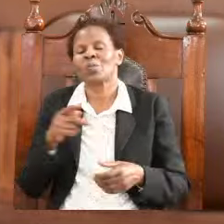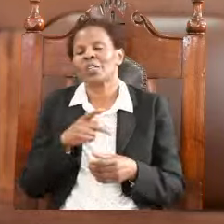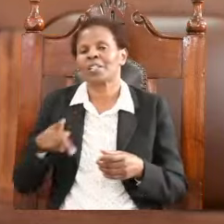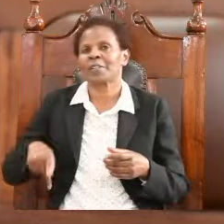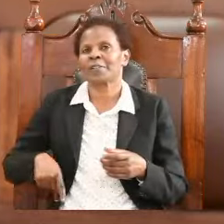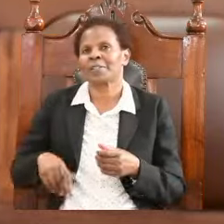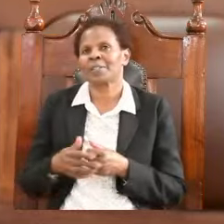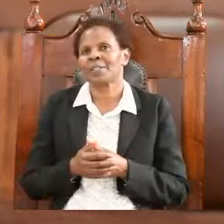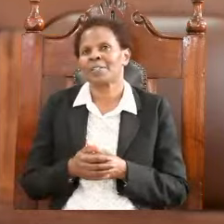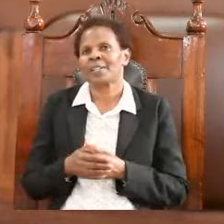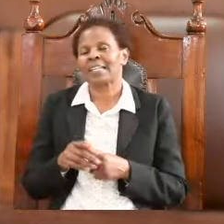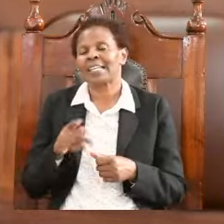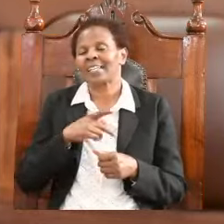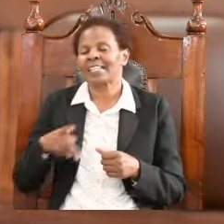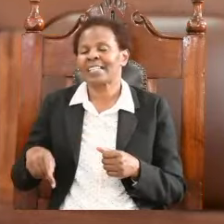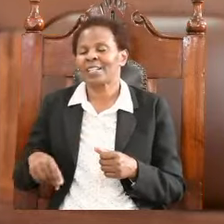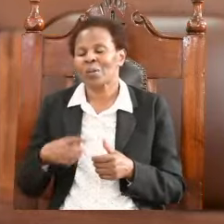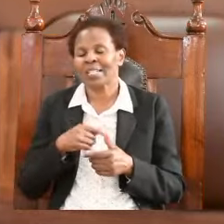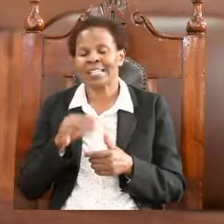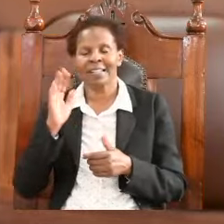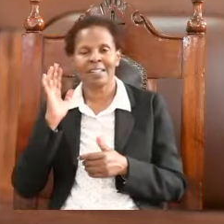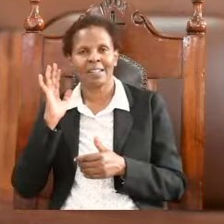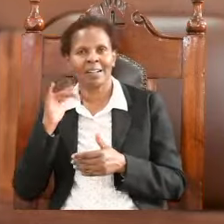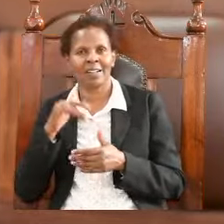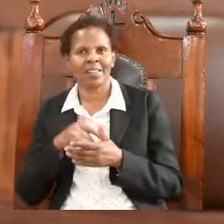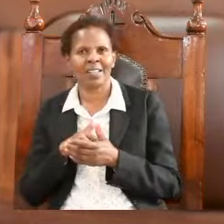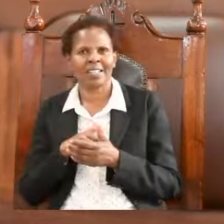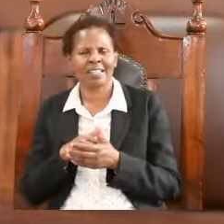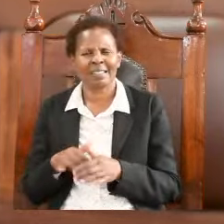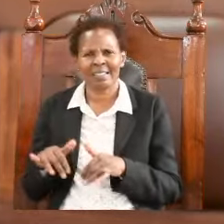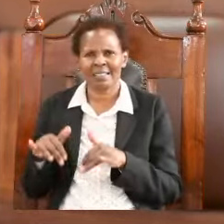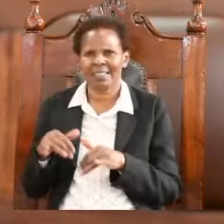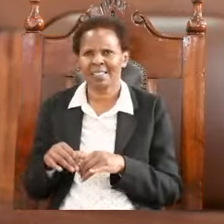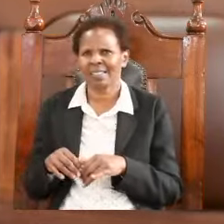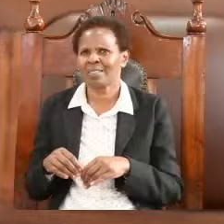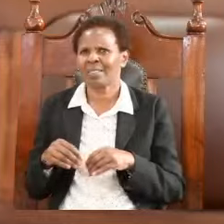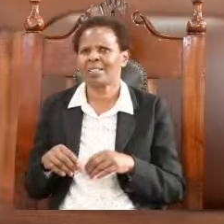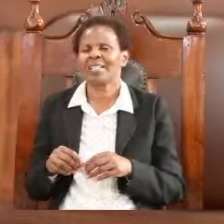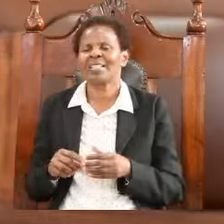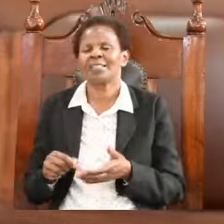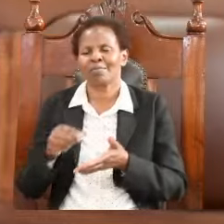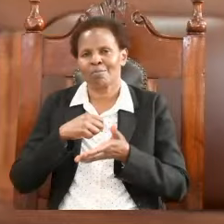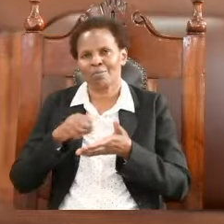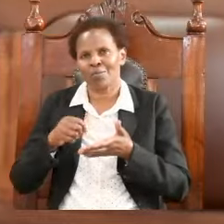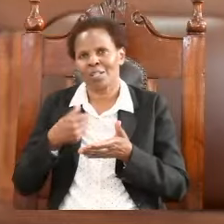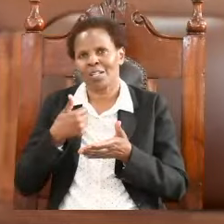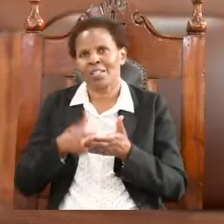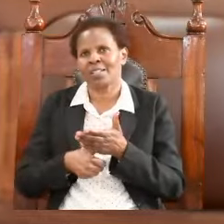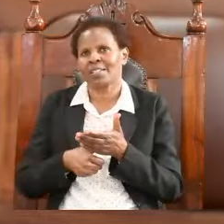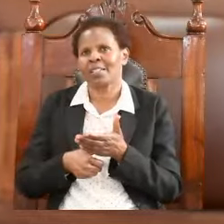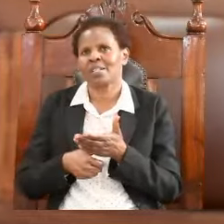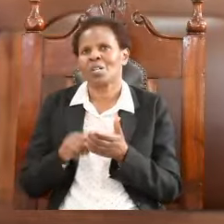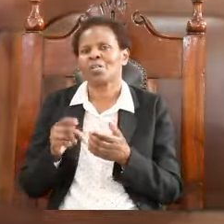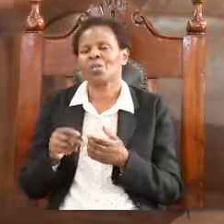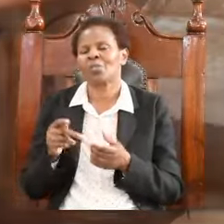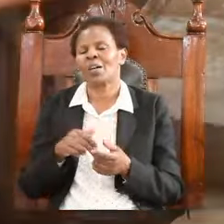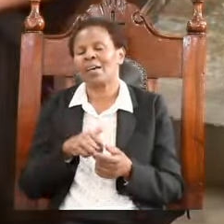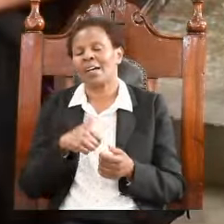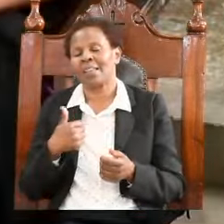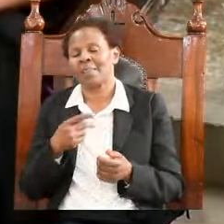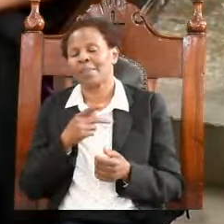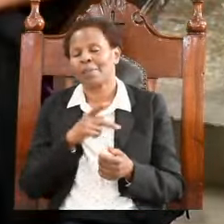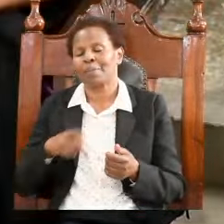muthamaki nake muthamaki riria aiguire ndaigana gukira agiciitikia nginya akiandika marua akiandikira muthamaki